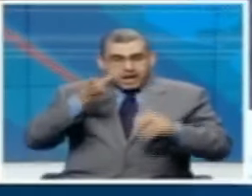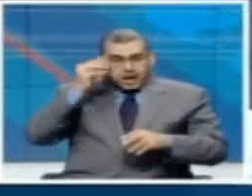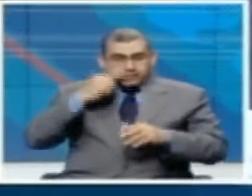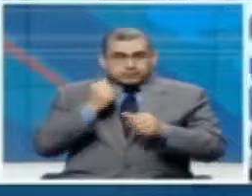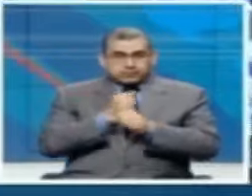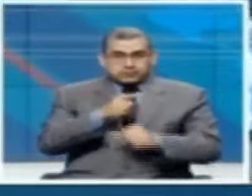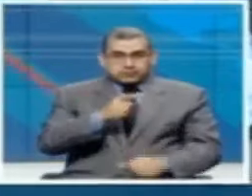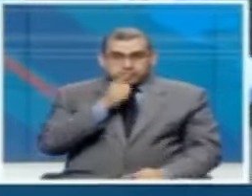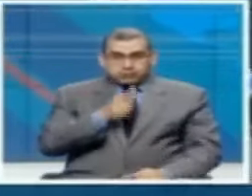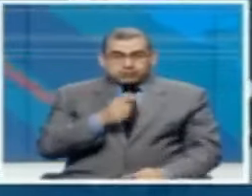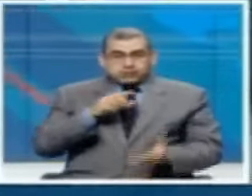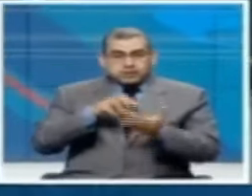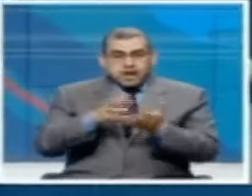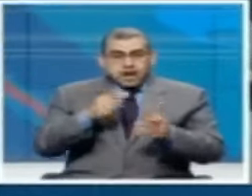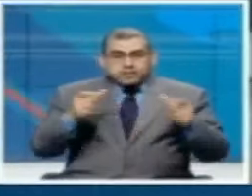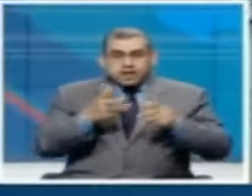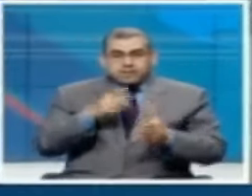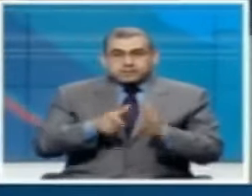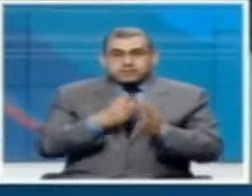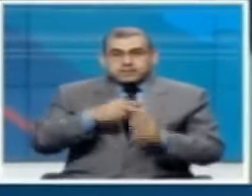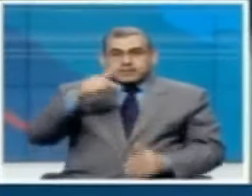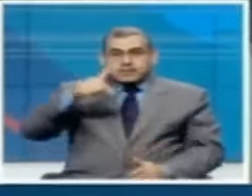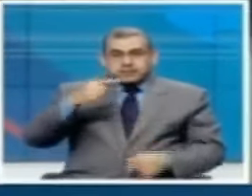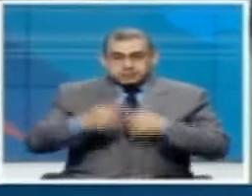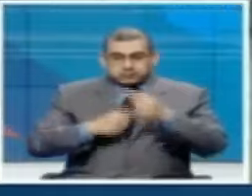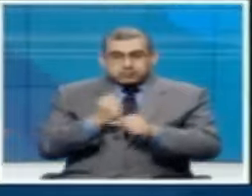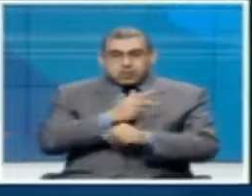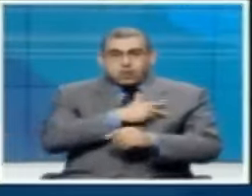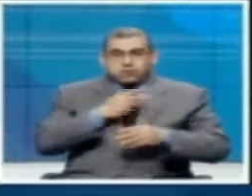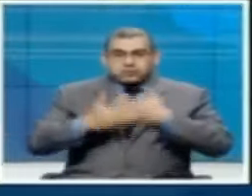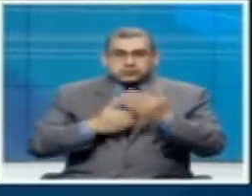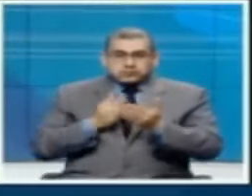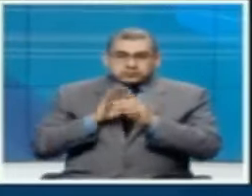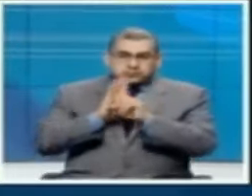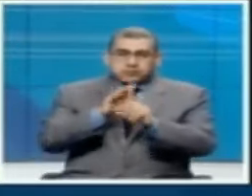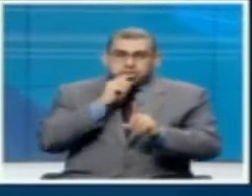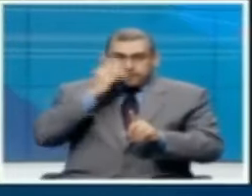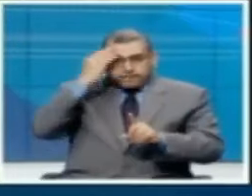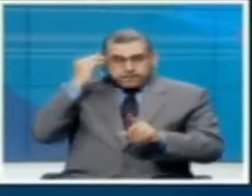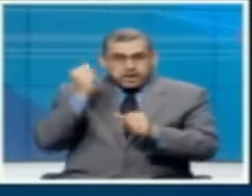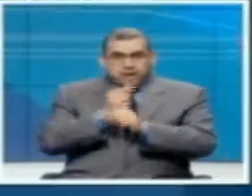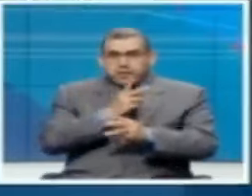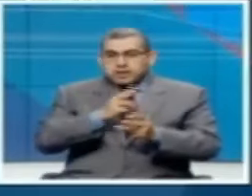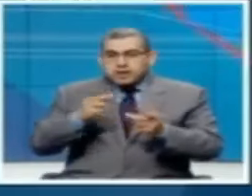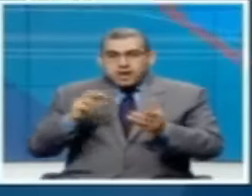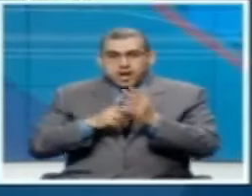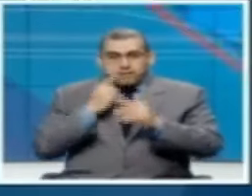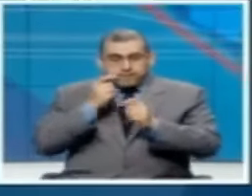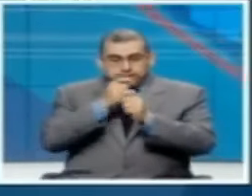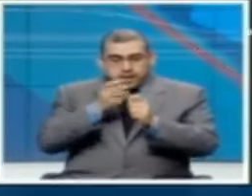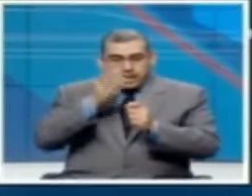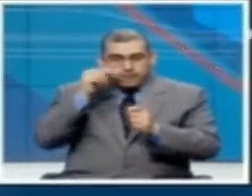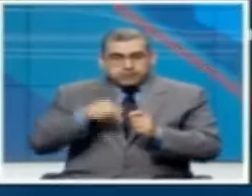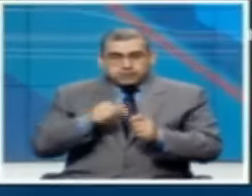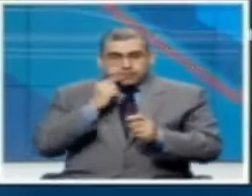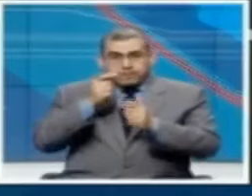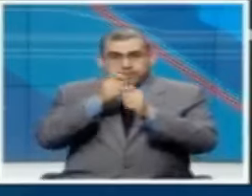مصر في نسخته السادسه بما يؤكد اهتمام الدوله المصريه لدعم المراه في مختلف المجالات ومنها البحث العلمي